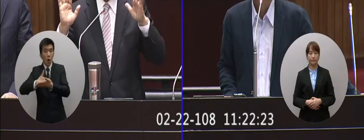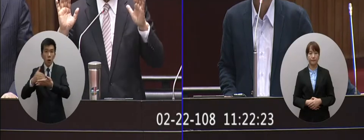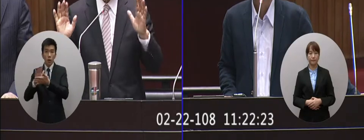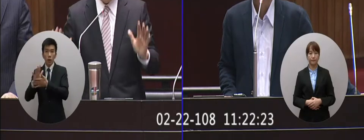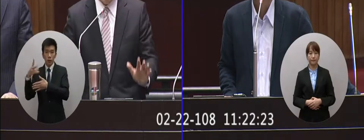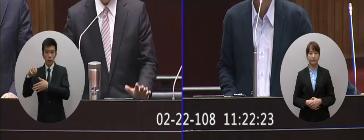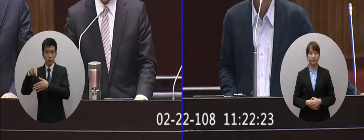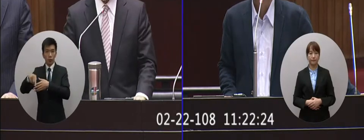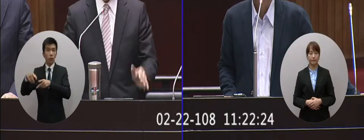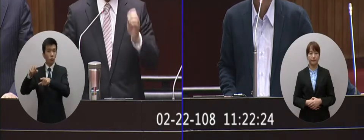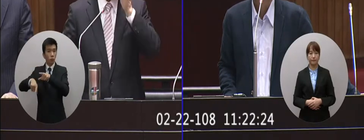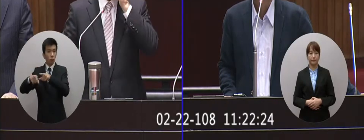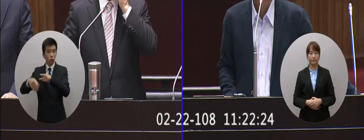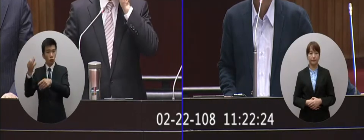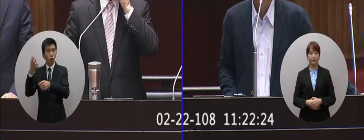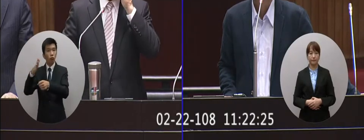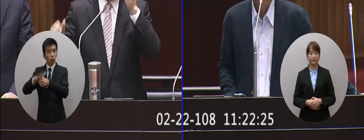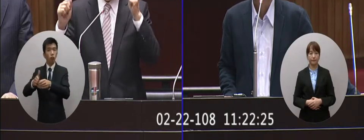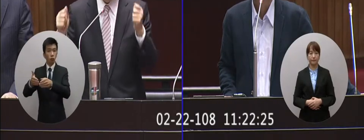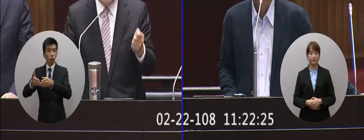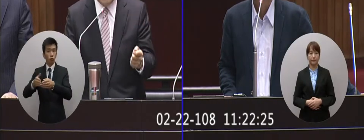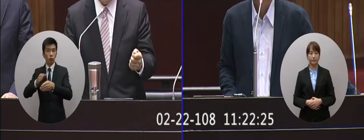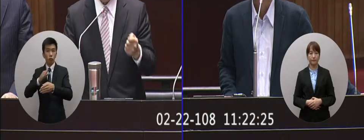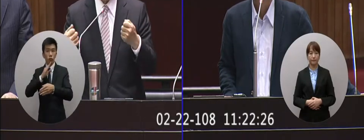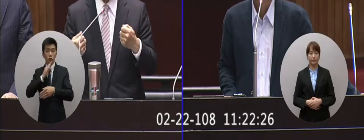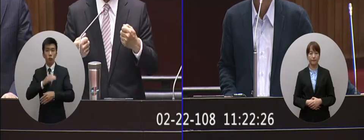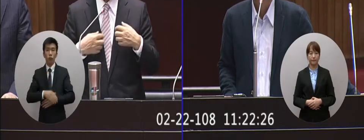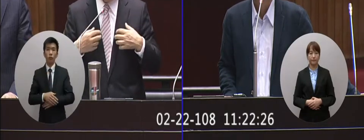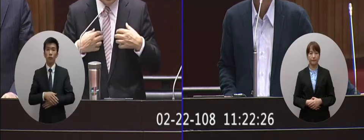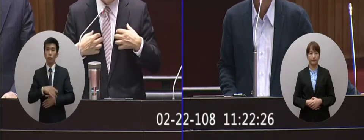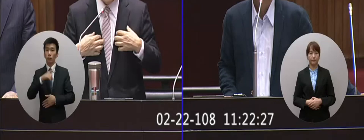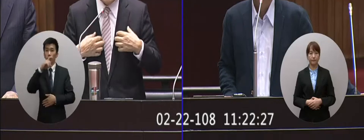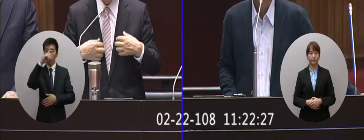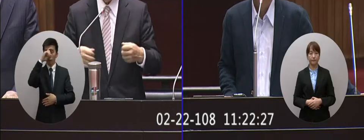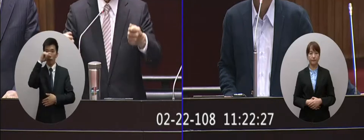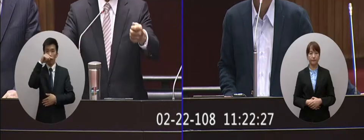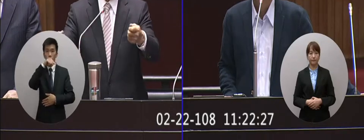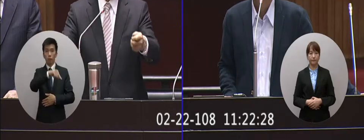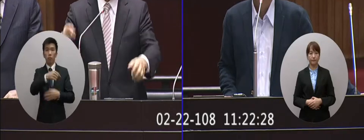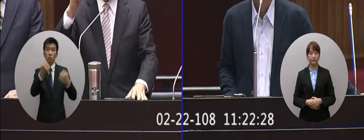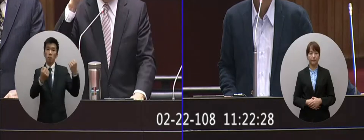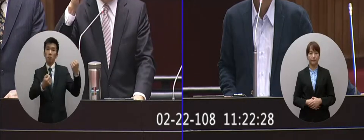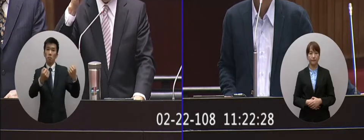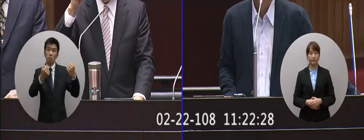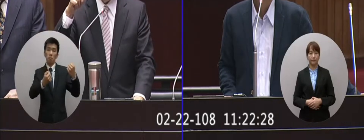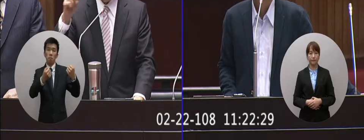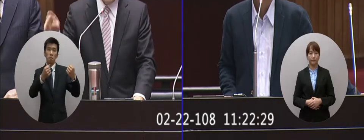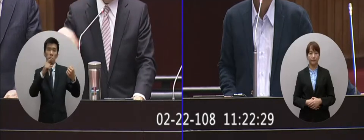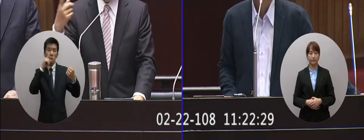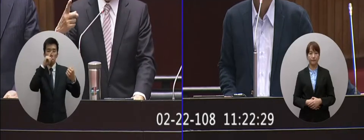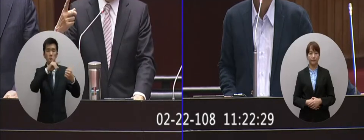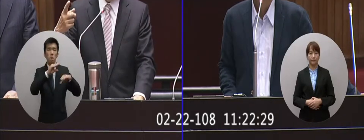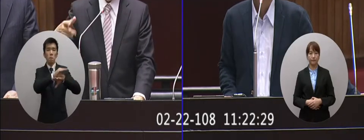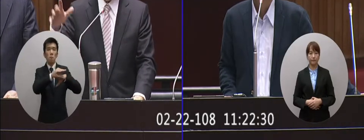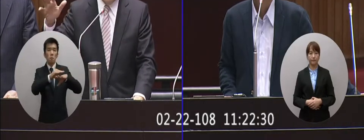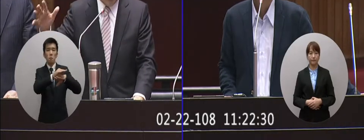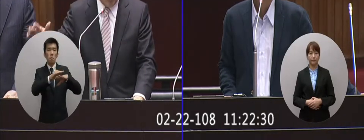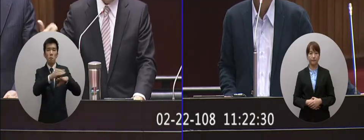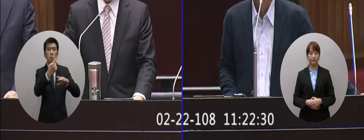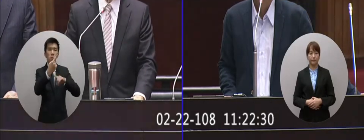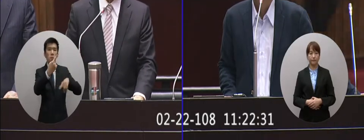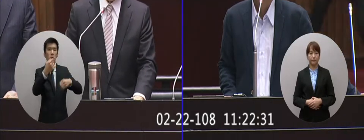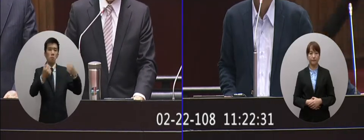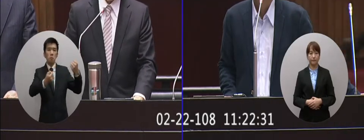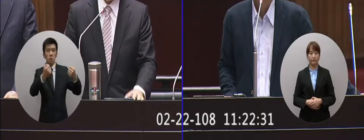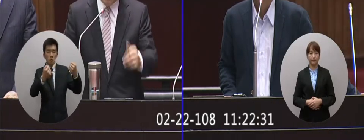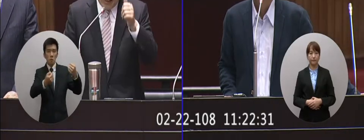尼减轻这老车业者本身呐、有当时一个人驶一台车，得过